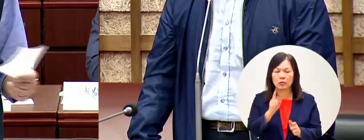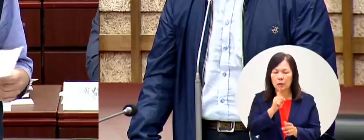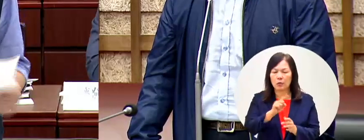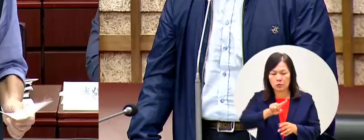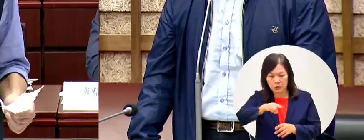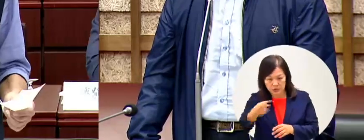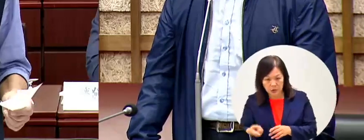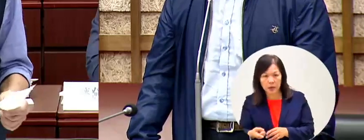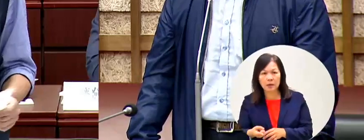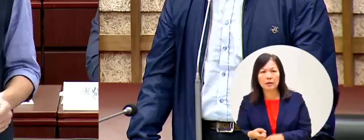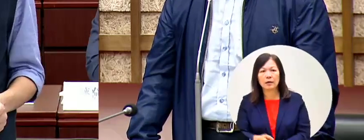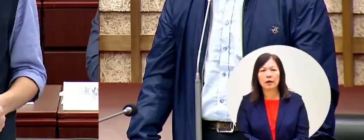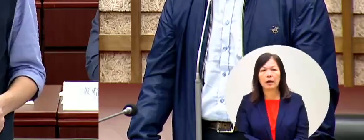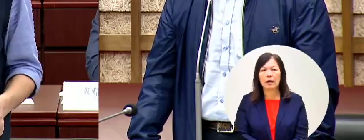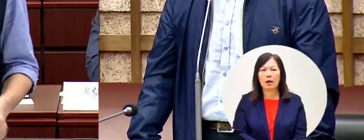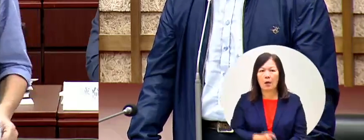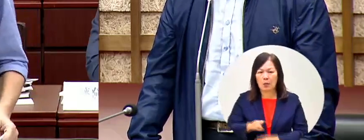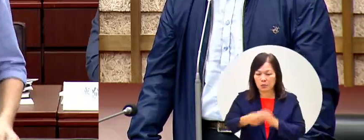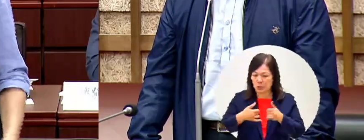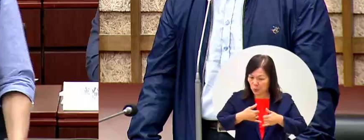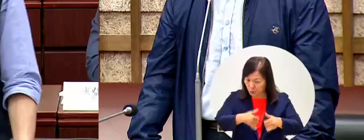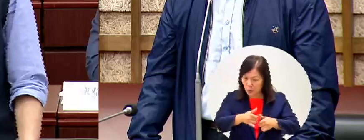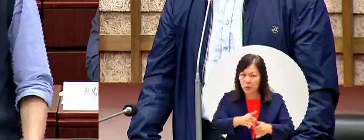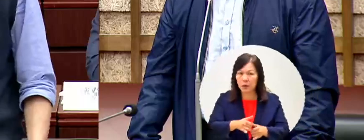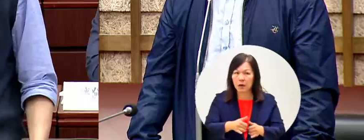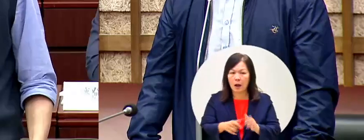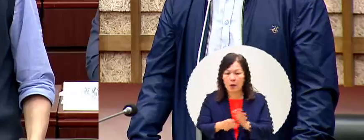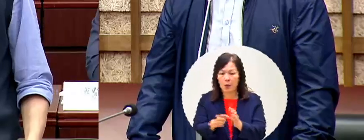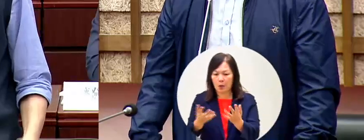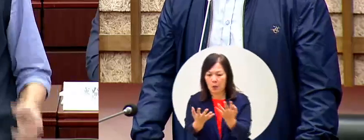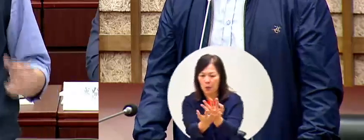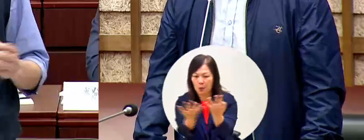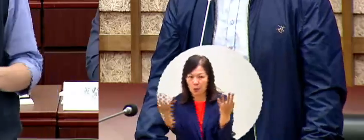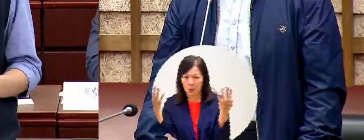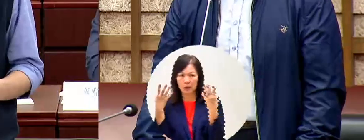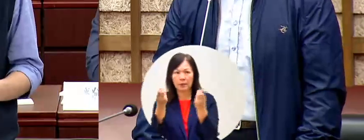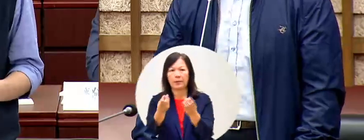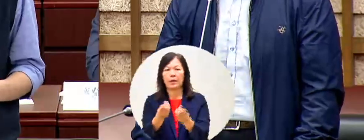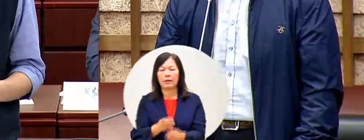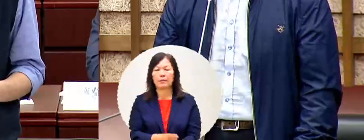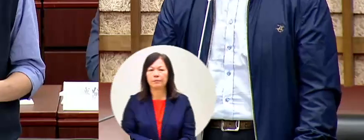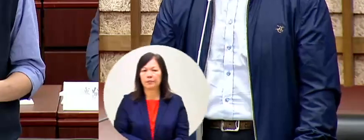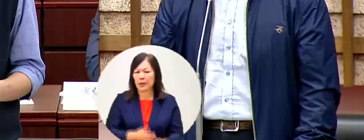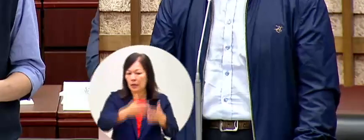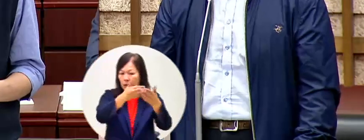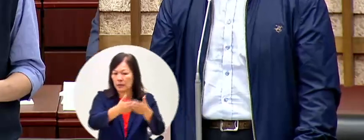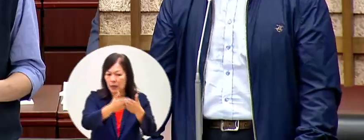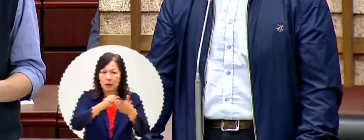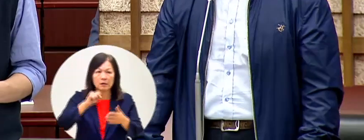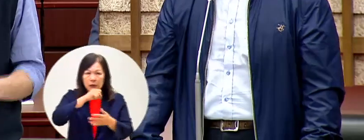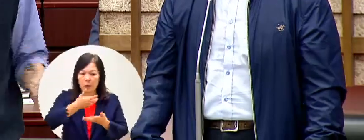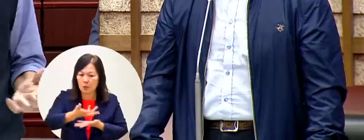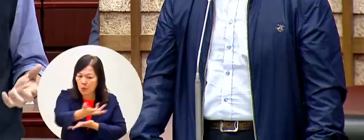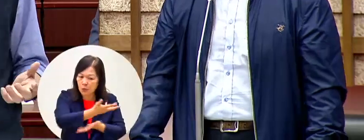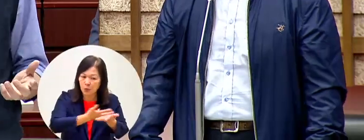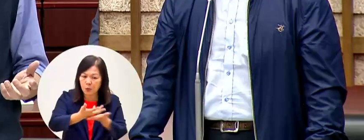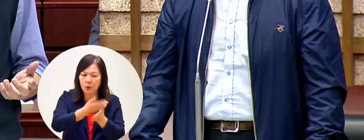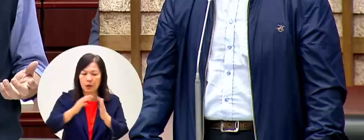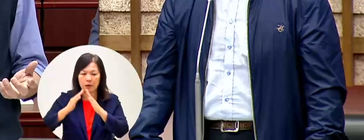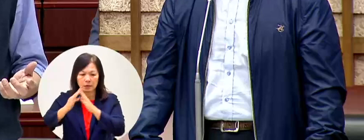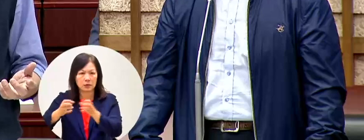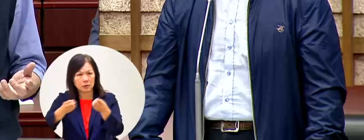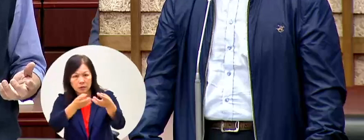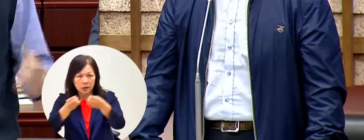路没有围墙。两岸的交流、城市的论坛结束之后